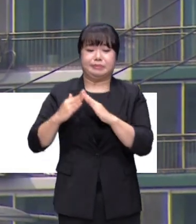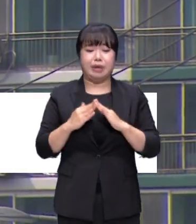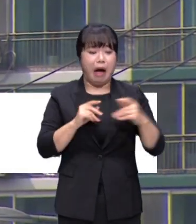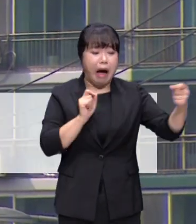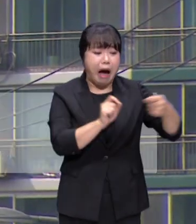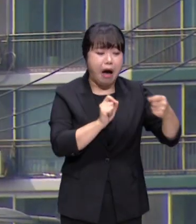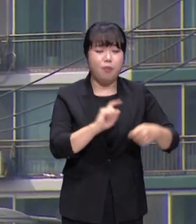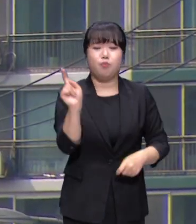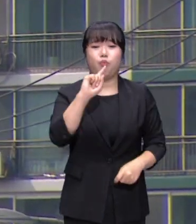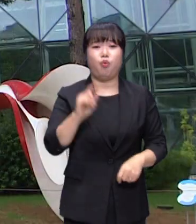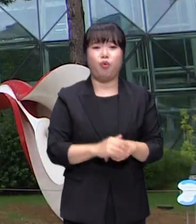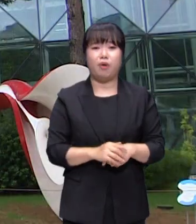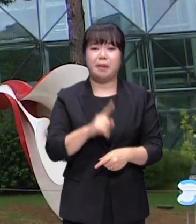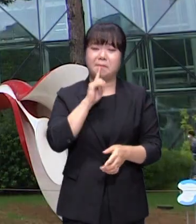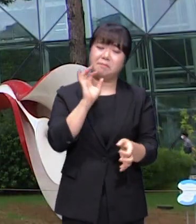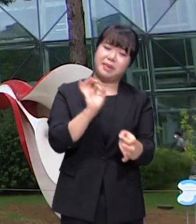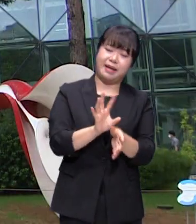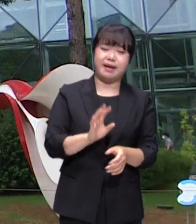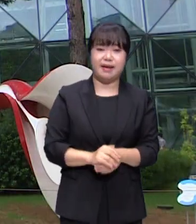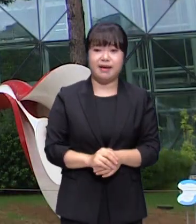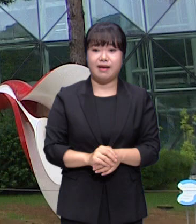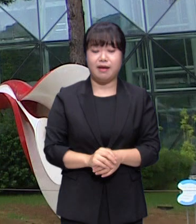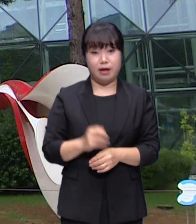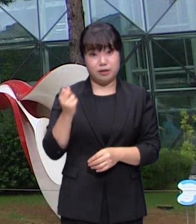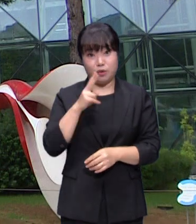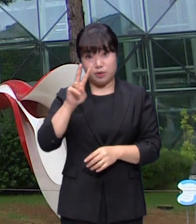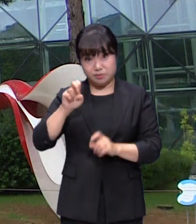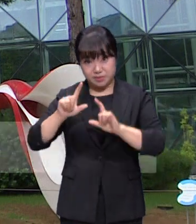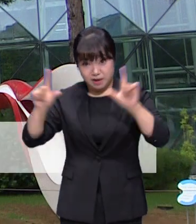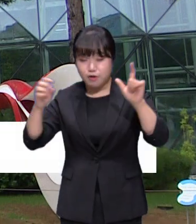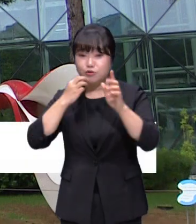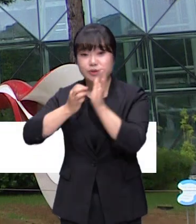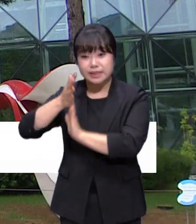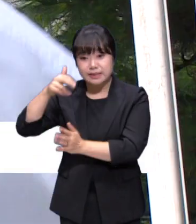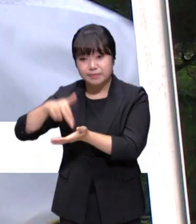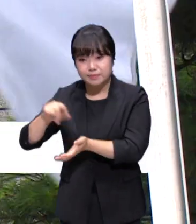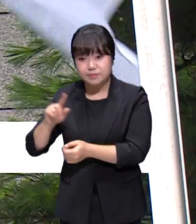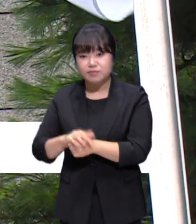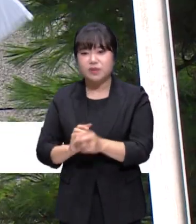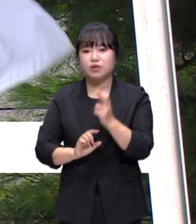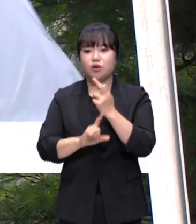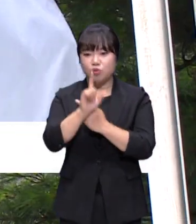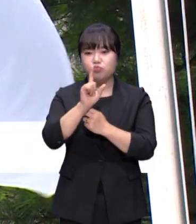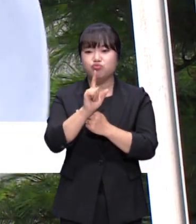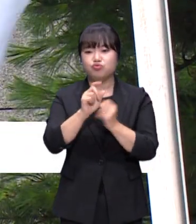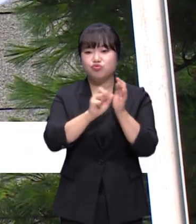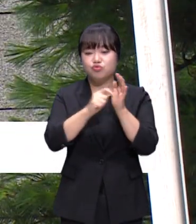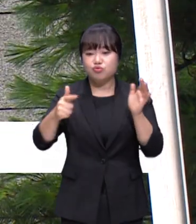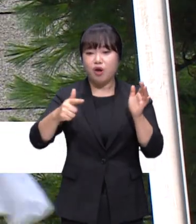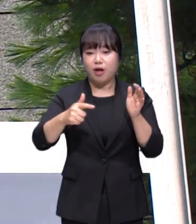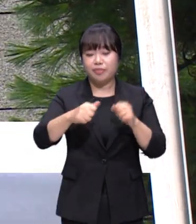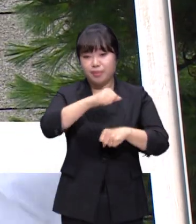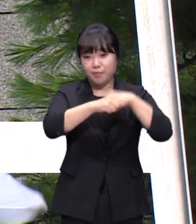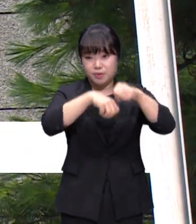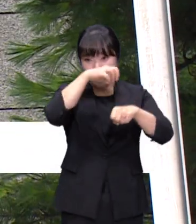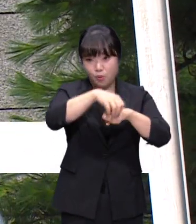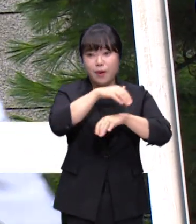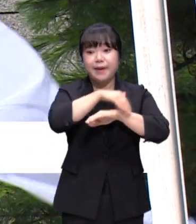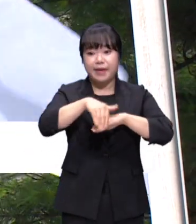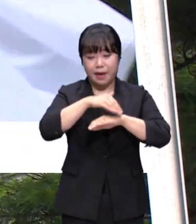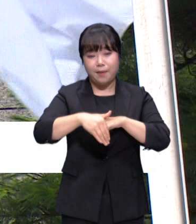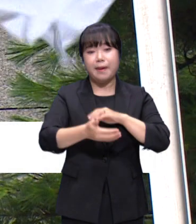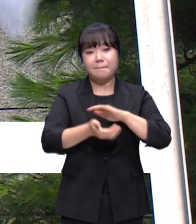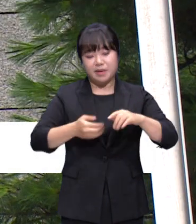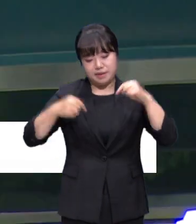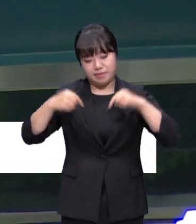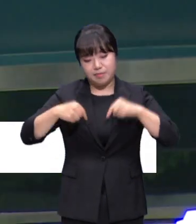창고냐고. 이런 가운데 22일 서울시는 동부 화물터미널 부지에 대한 도시계획 변경